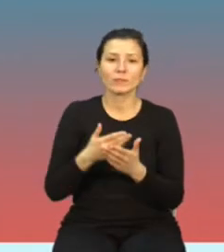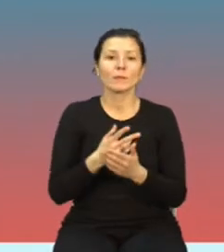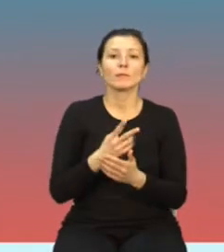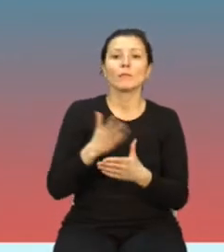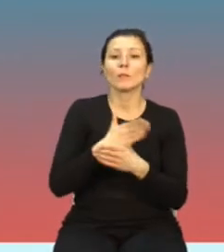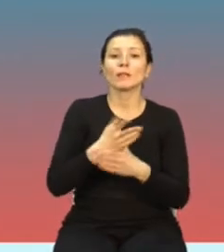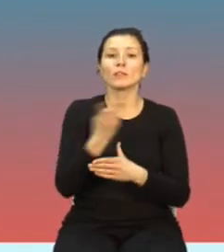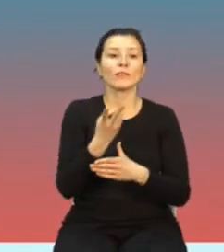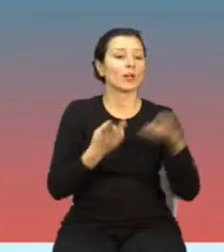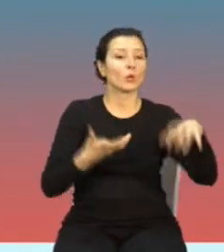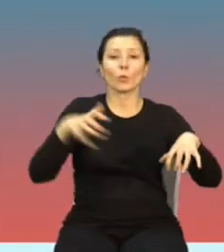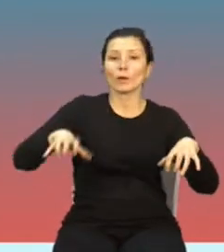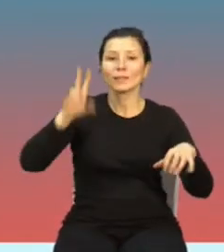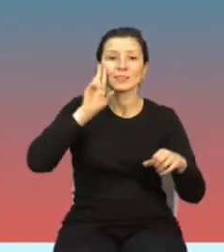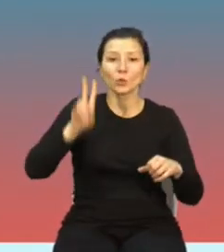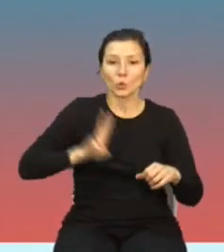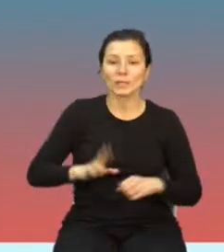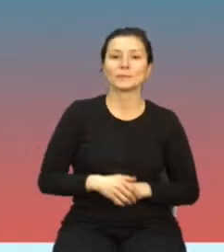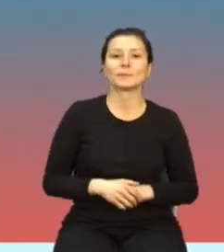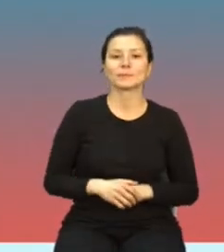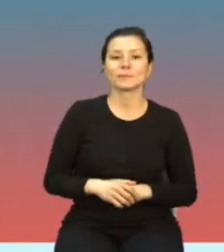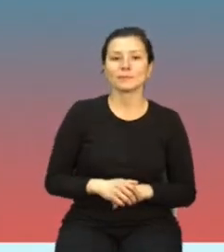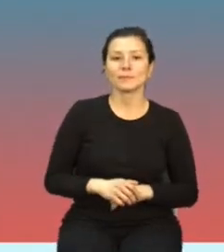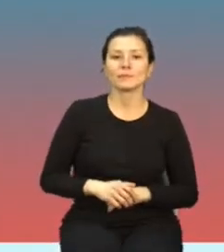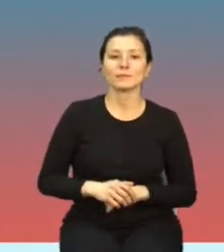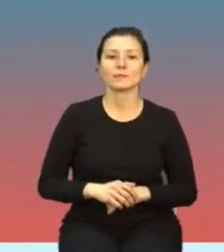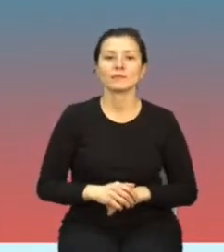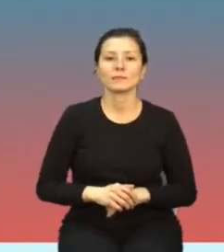dwoma instytucjami, które